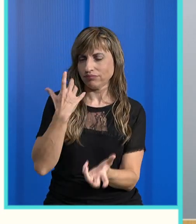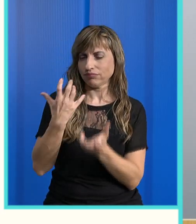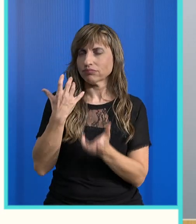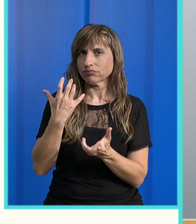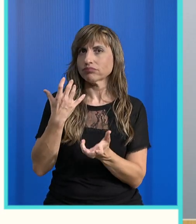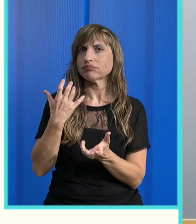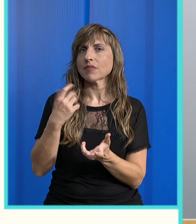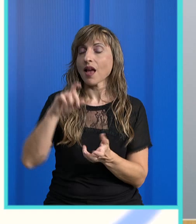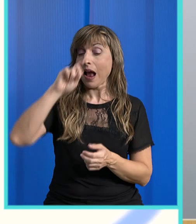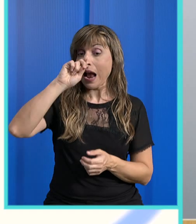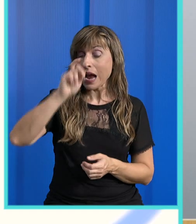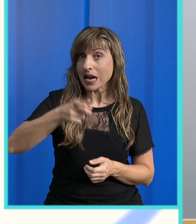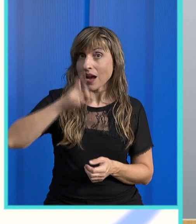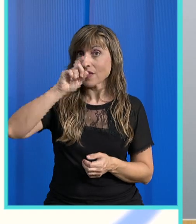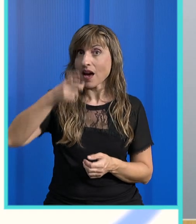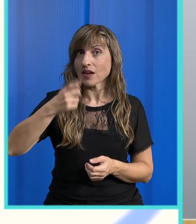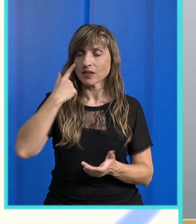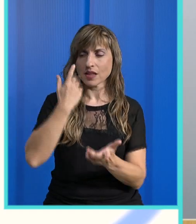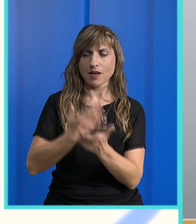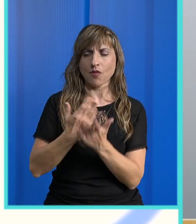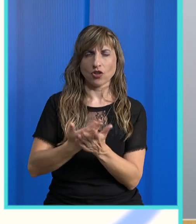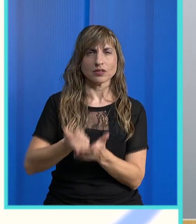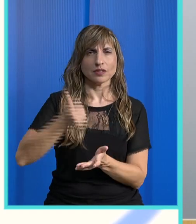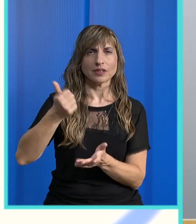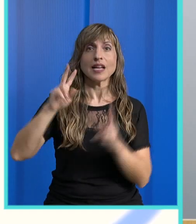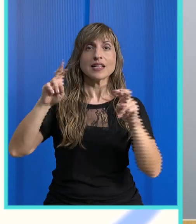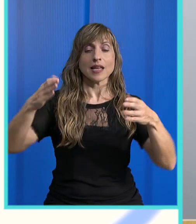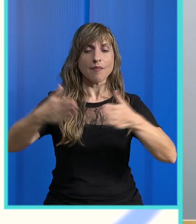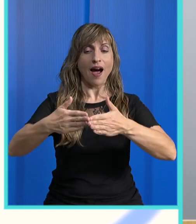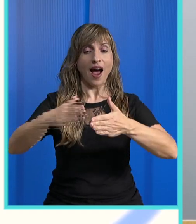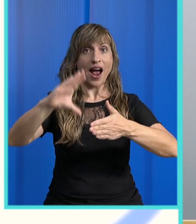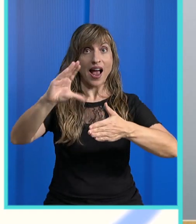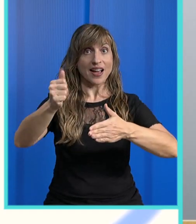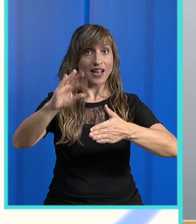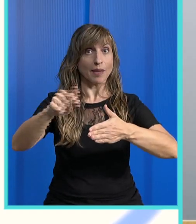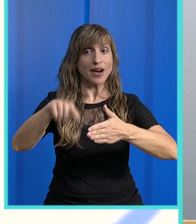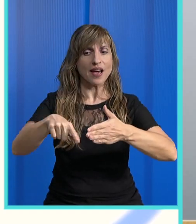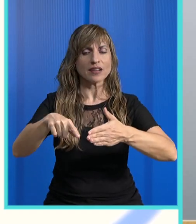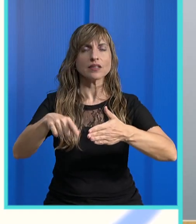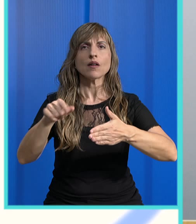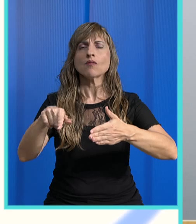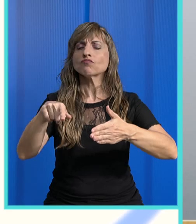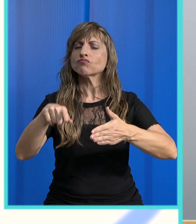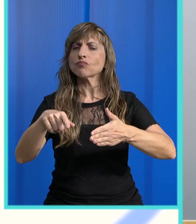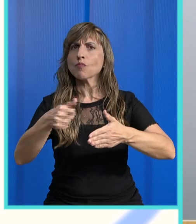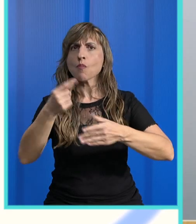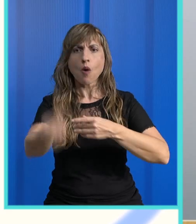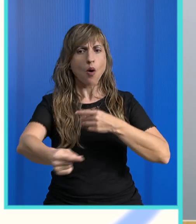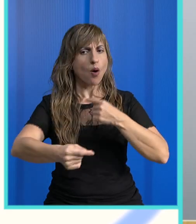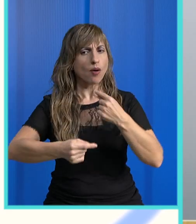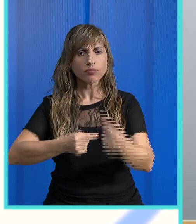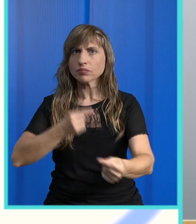cada any ho demostra més també el tema dels catamarans com un producte d'una embarcació que de mica en mica